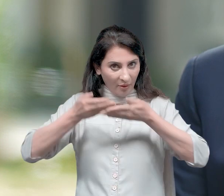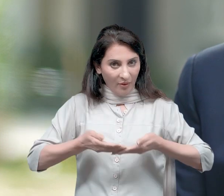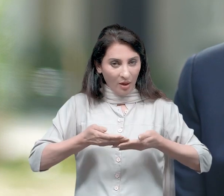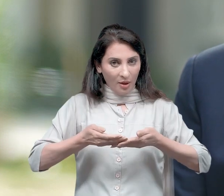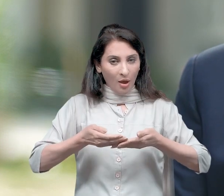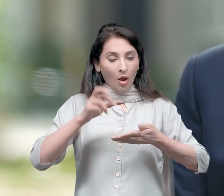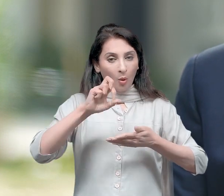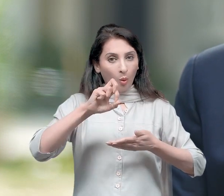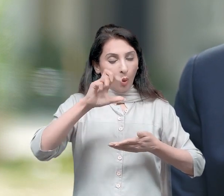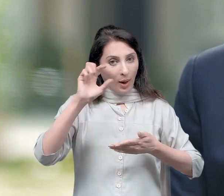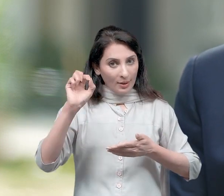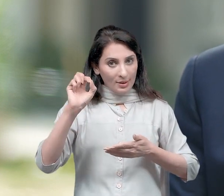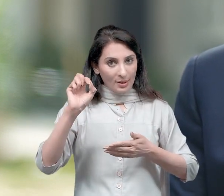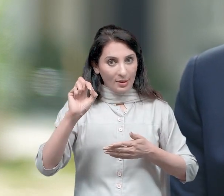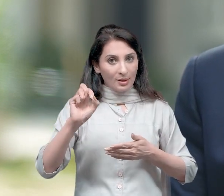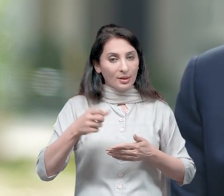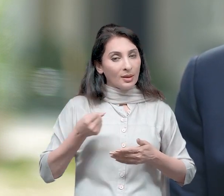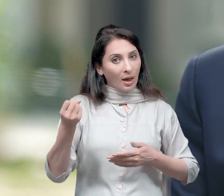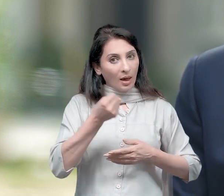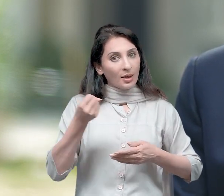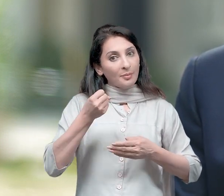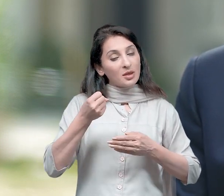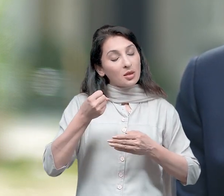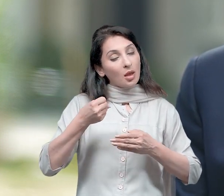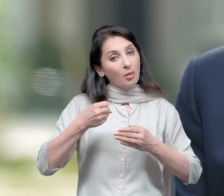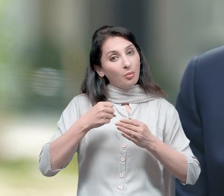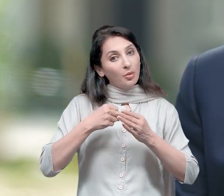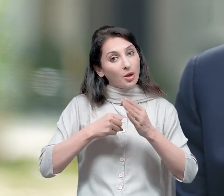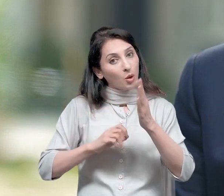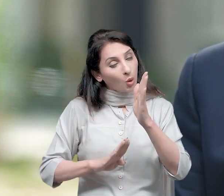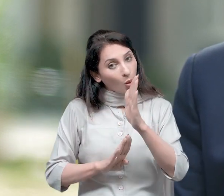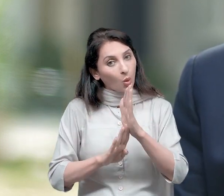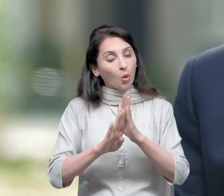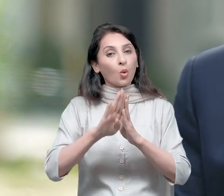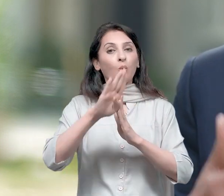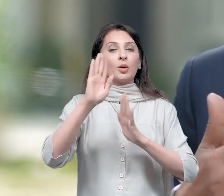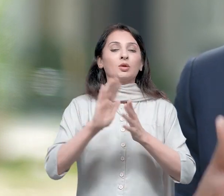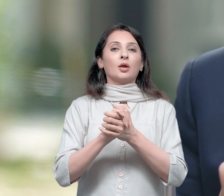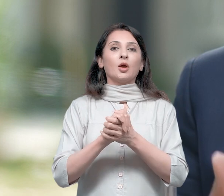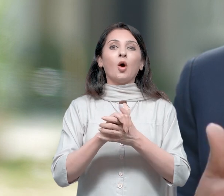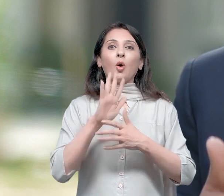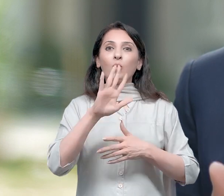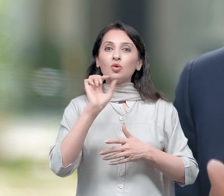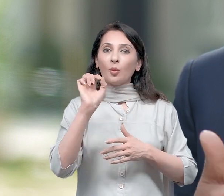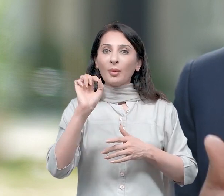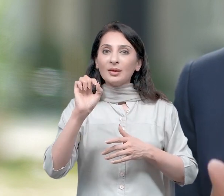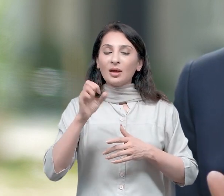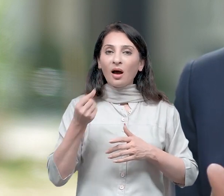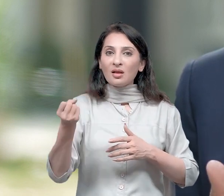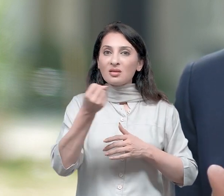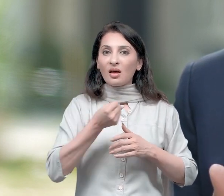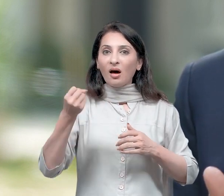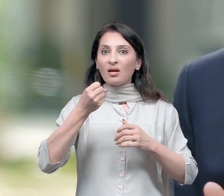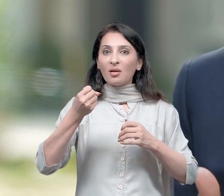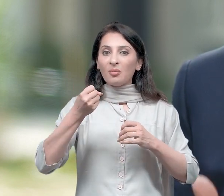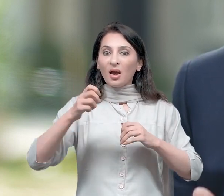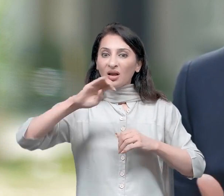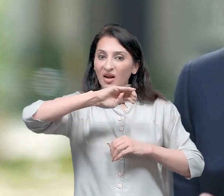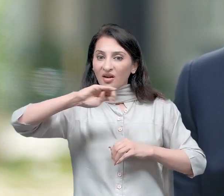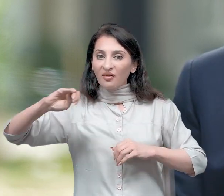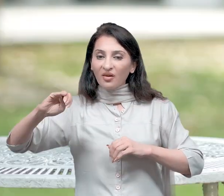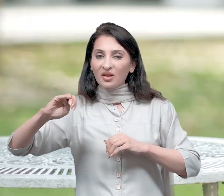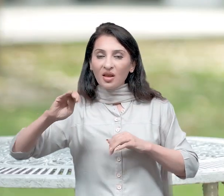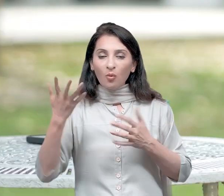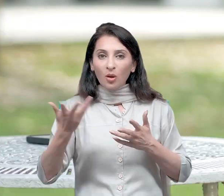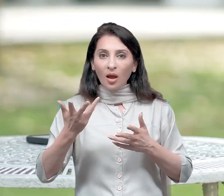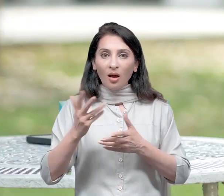ہے وہ 80 ارب سے بھی تجاوز کر چکی ہیں۔ تو یہ جو 50 ارب کا گیپ ہے، اس